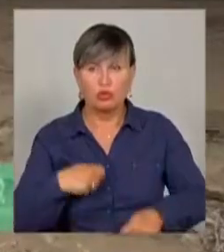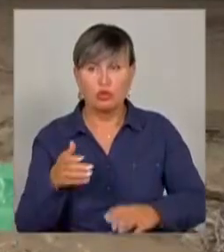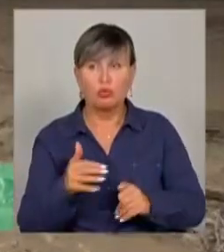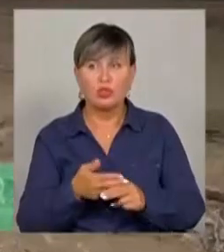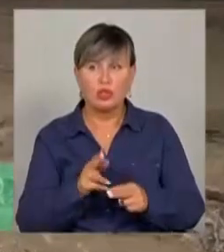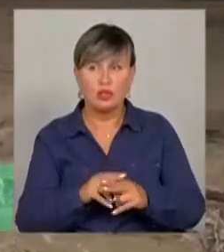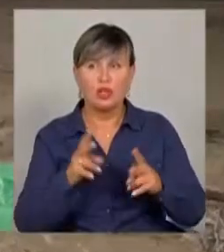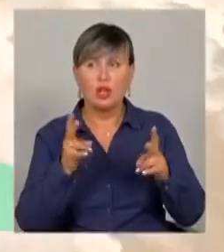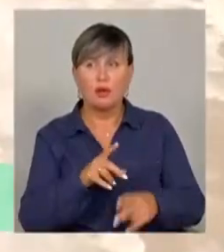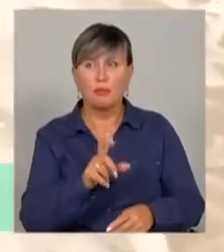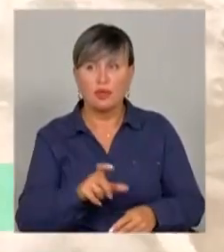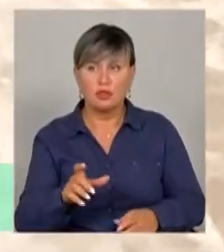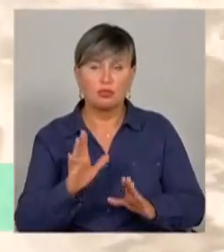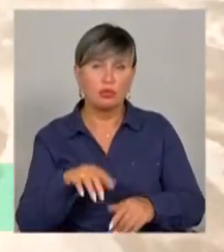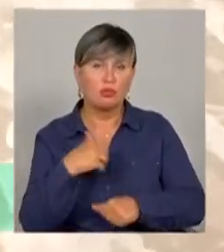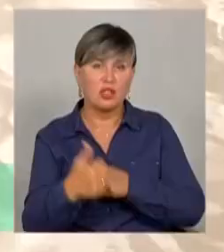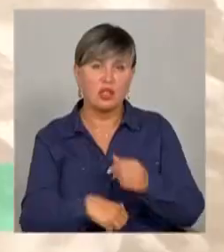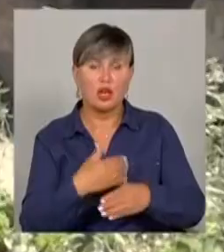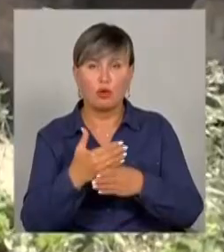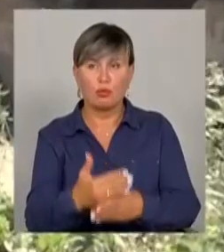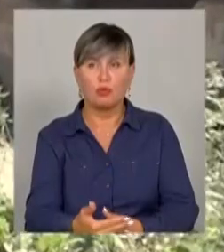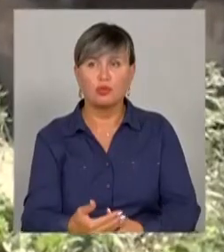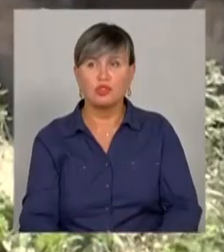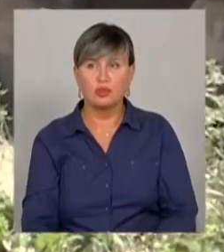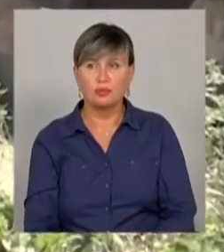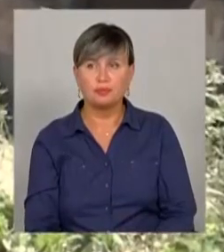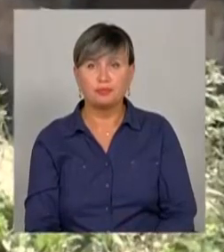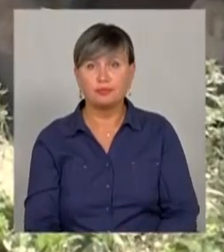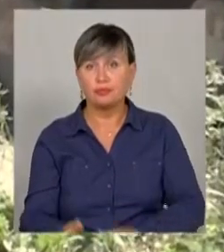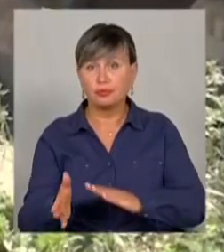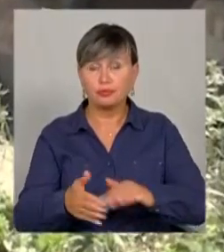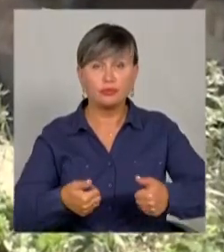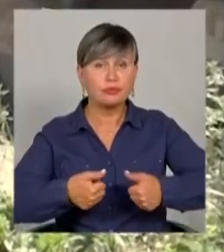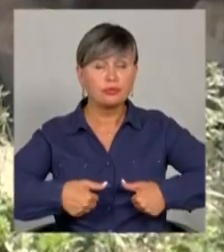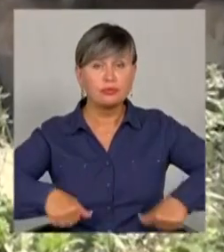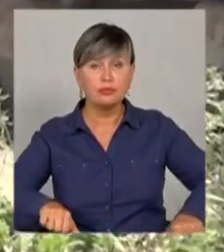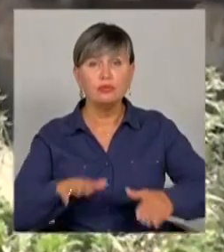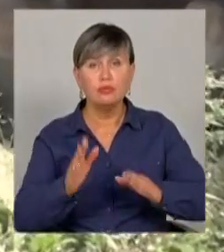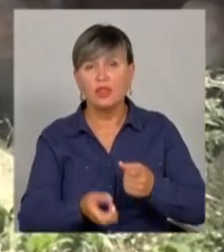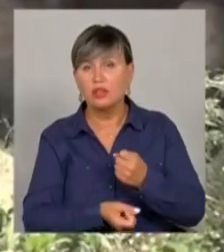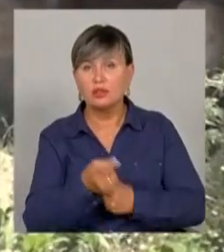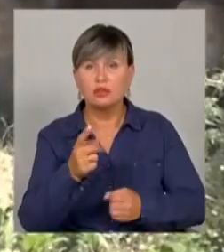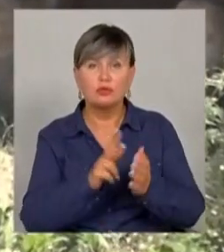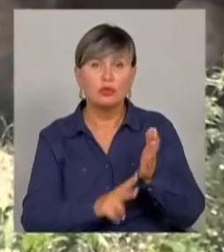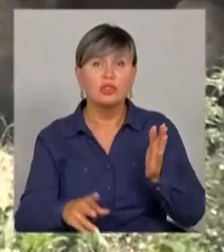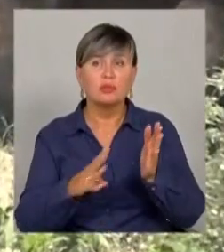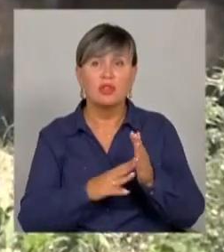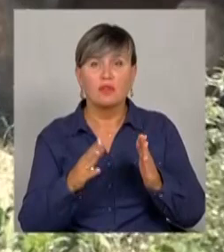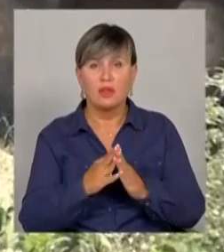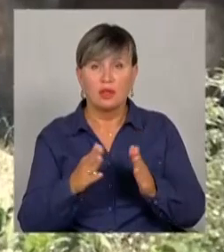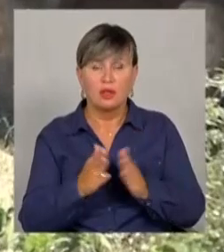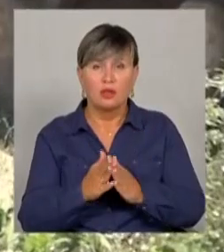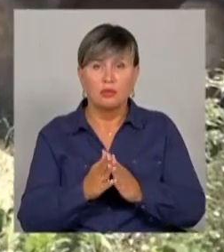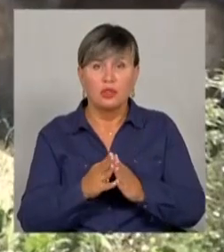чего пострадавшим окажут материальную помощь. После обхода комиссии были выявлено подтопленных 89 домов. Из